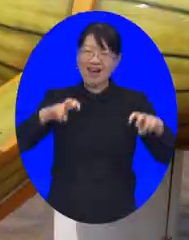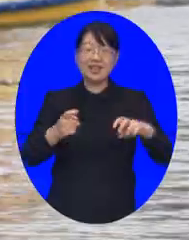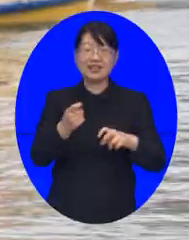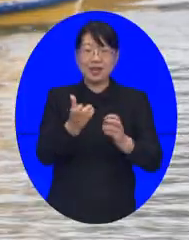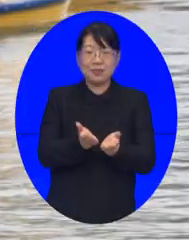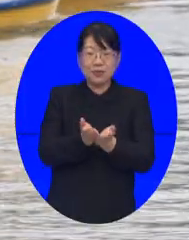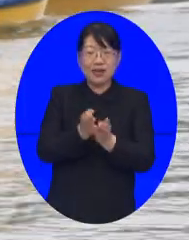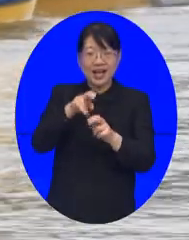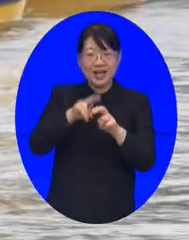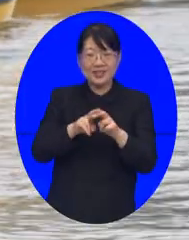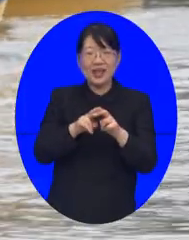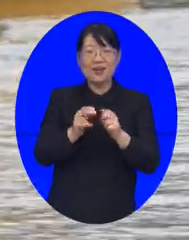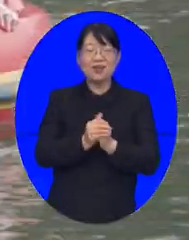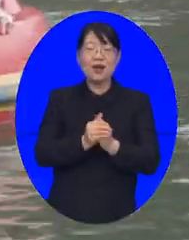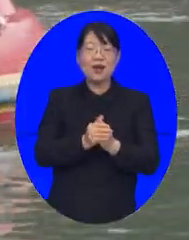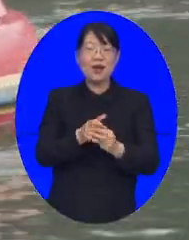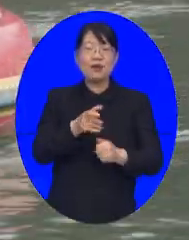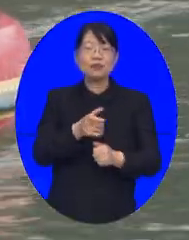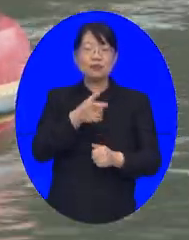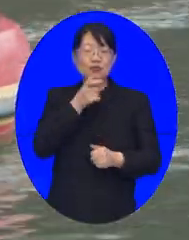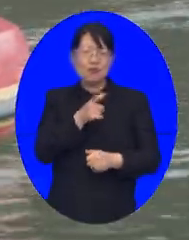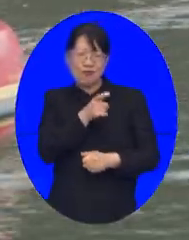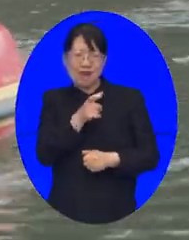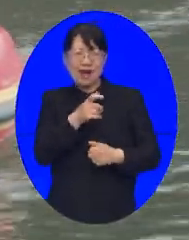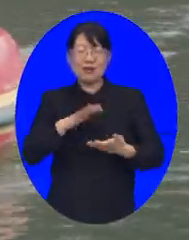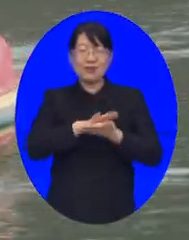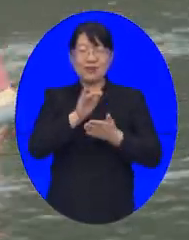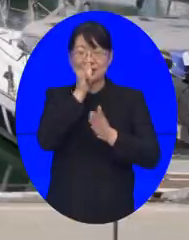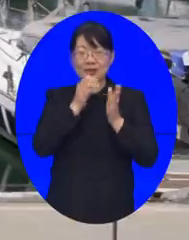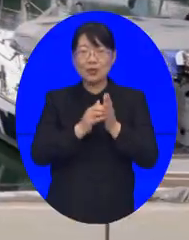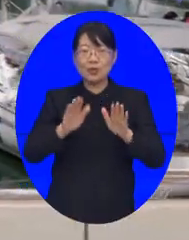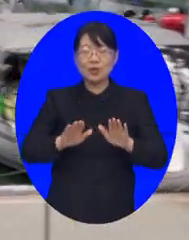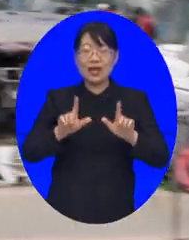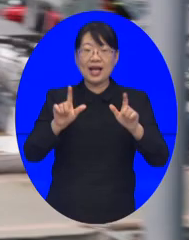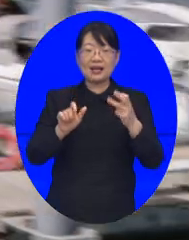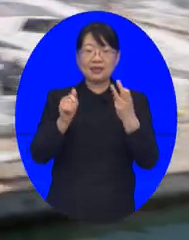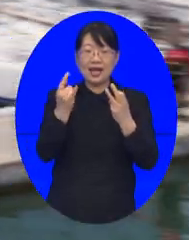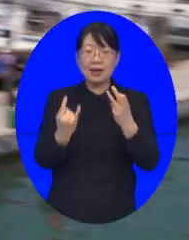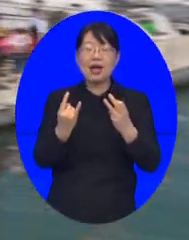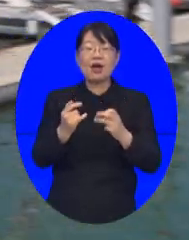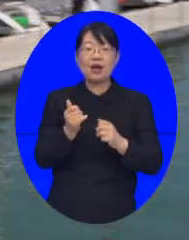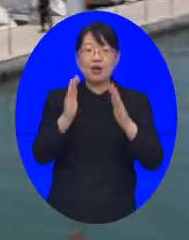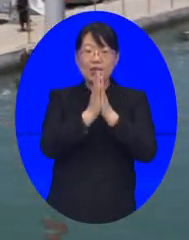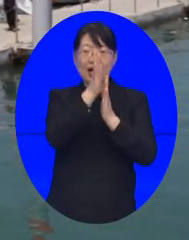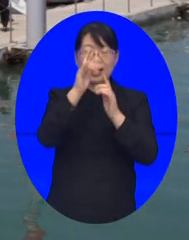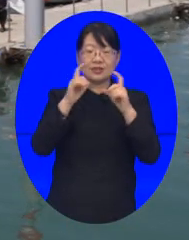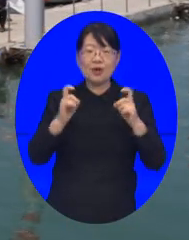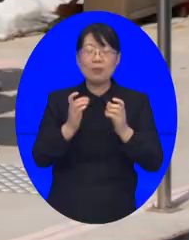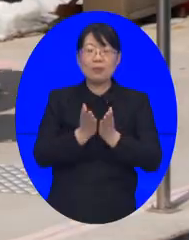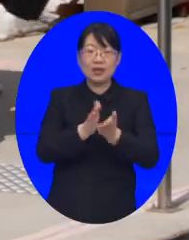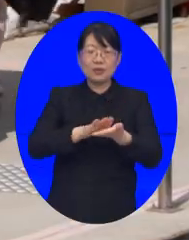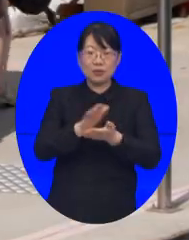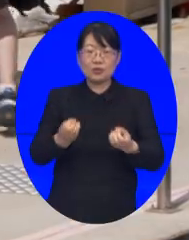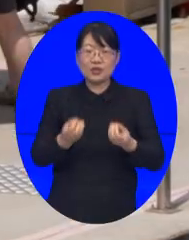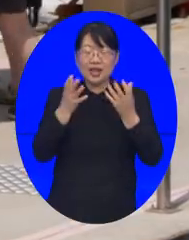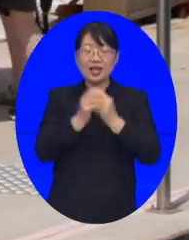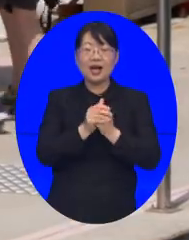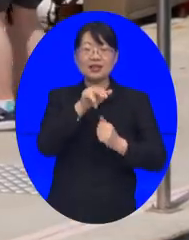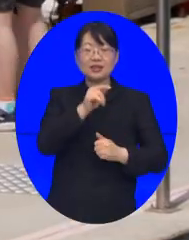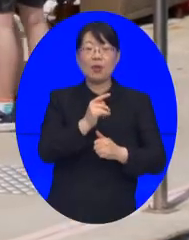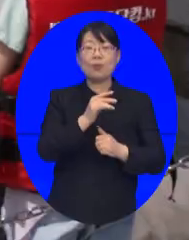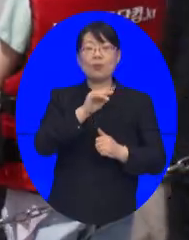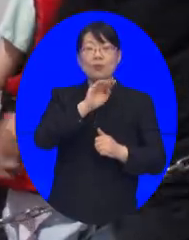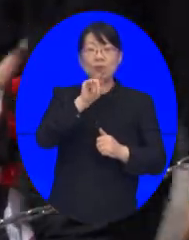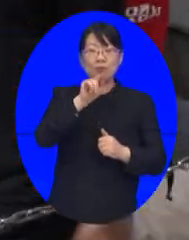타고 작은 보트에 앉아 물총놀이도 마음껏 합니다. 올해로 13회째를 맞은 화성 뱃놀이 축제가 전국항과